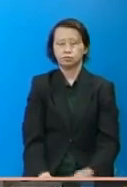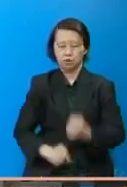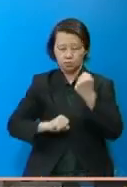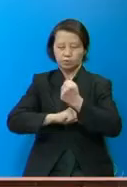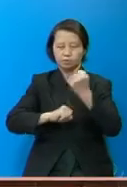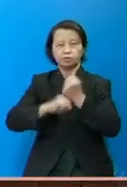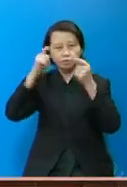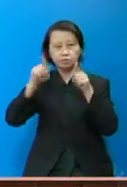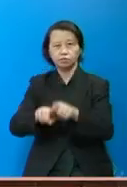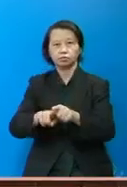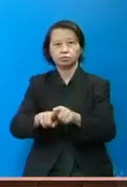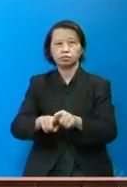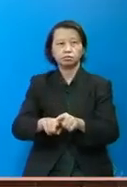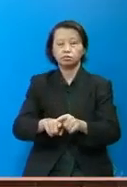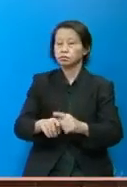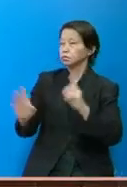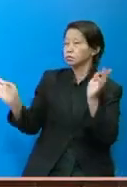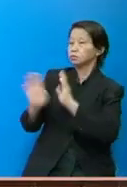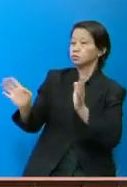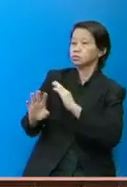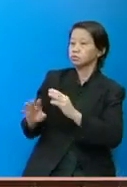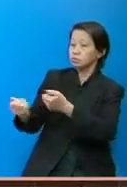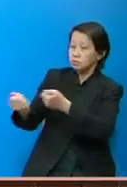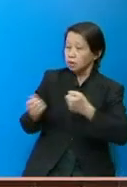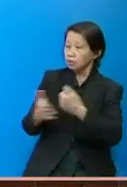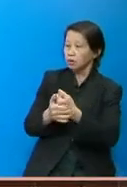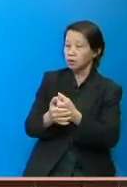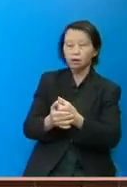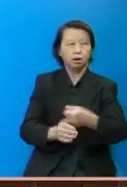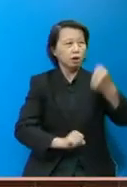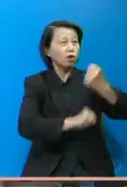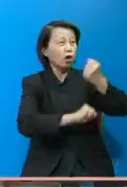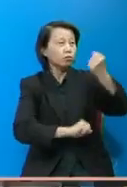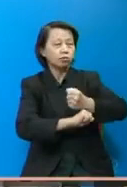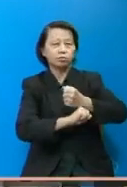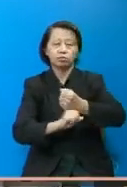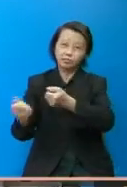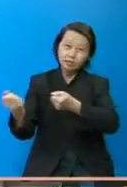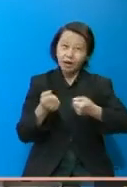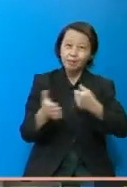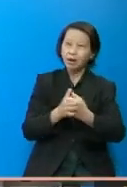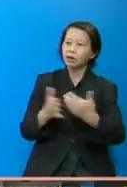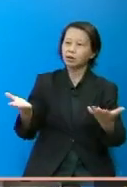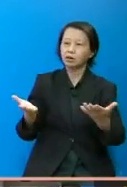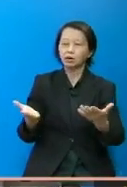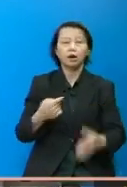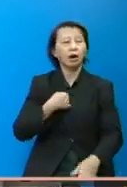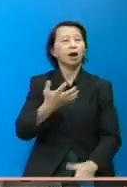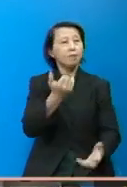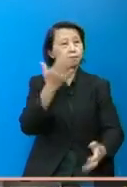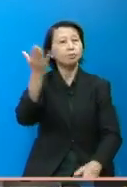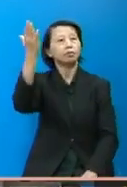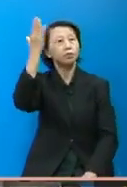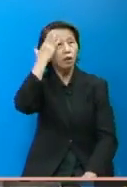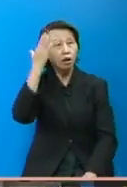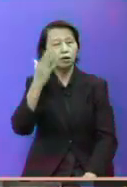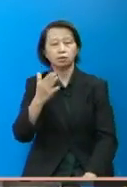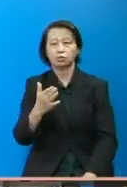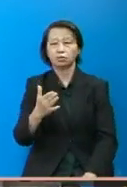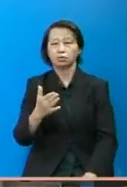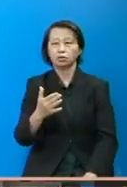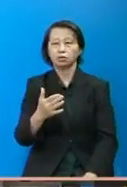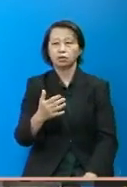Sokong. Tarik balik. Saya nak tahu. Sokong. Saya nak tahu. Tuan Speaker.